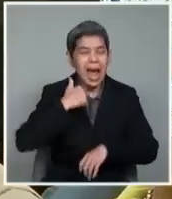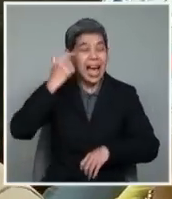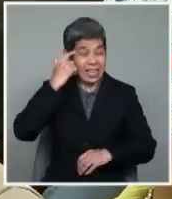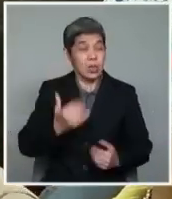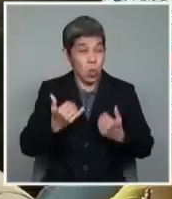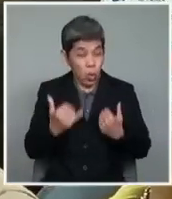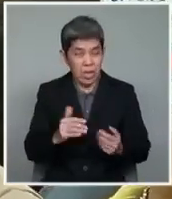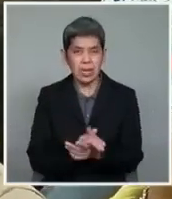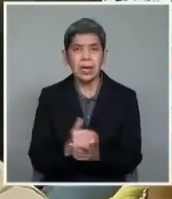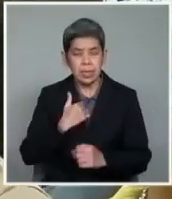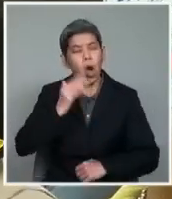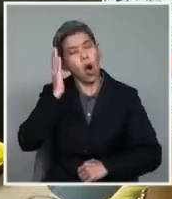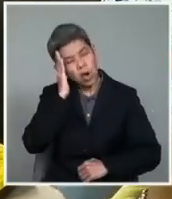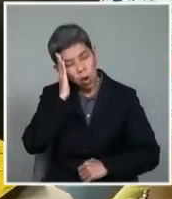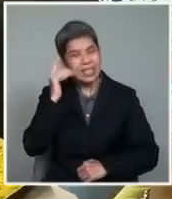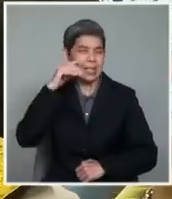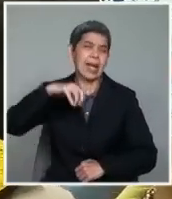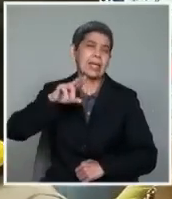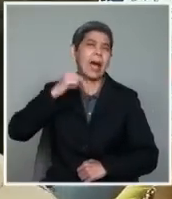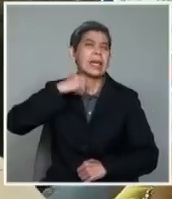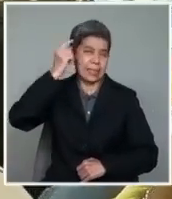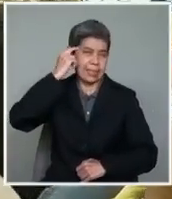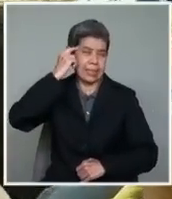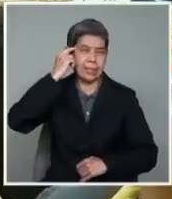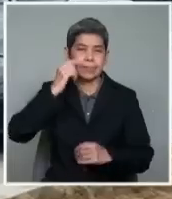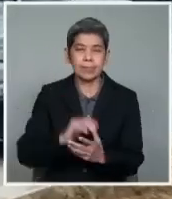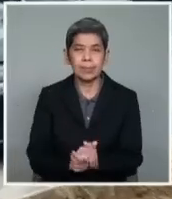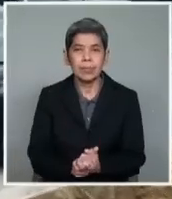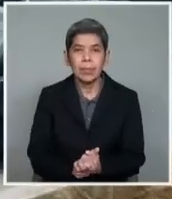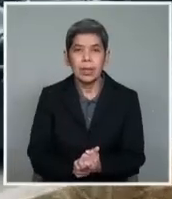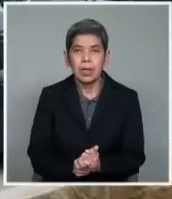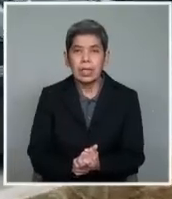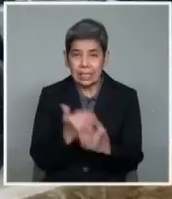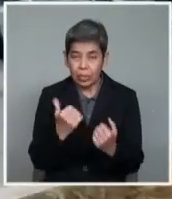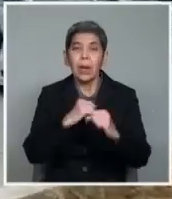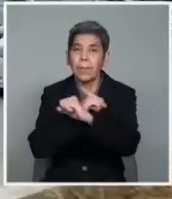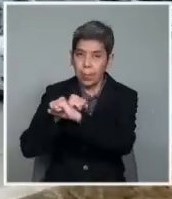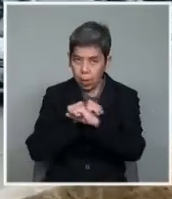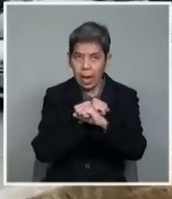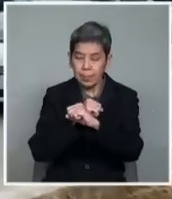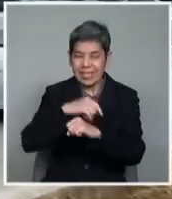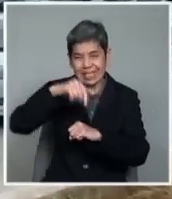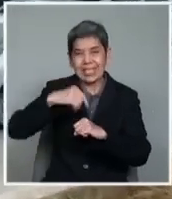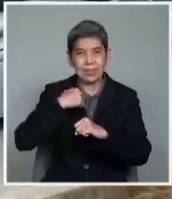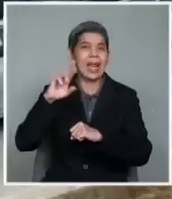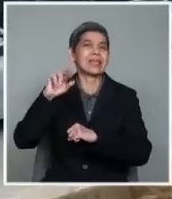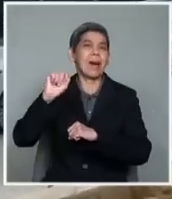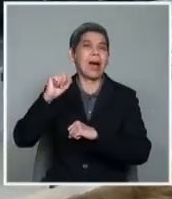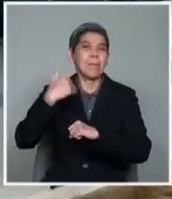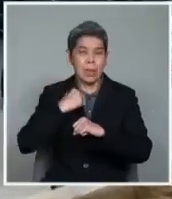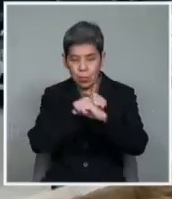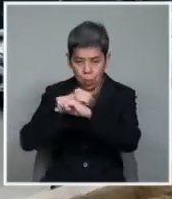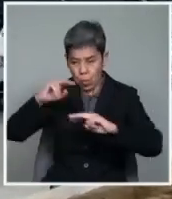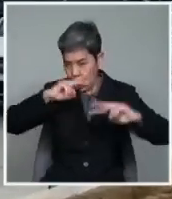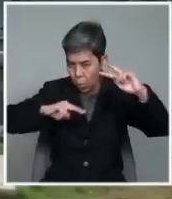ในวันนี้นั้นน่าจะได้นอนค้างที่อาคารรัฐสภาแน่ๆค่ะท่ามกลางมาตรการความปลอดภัยที่นี่นะคะที่มีการรักษ